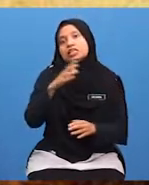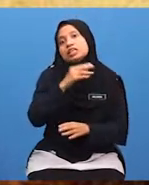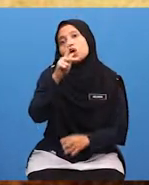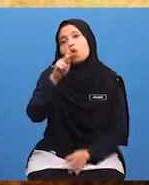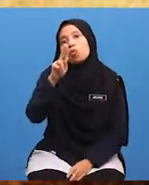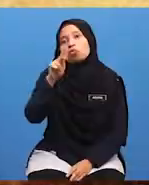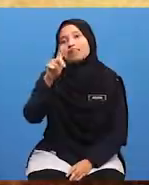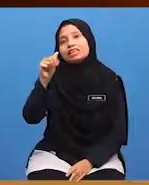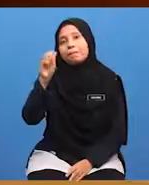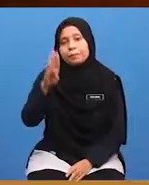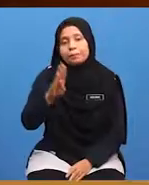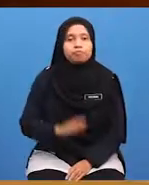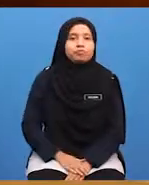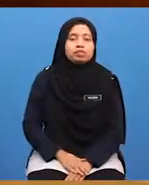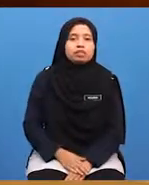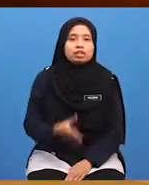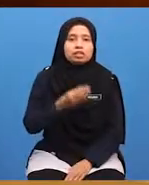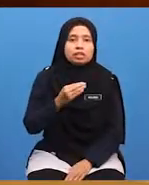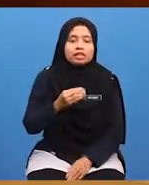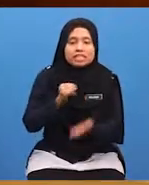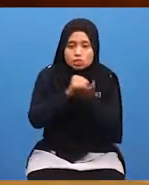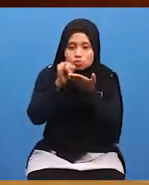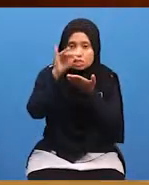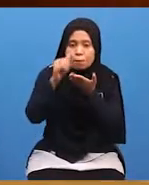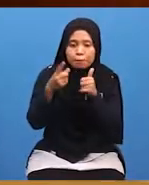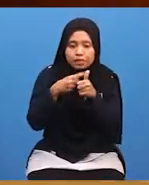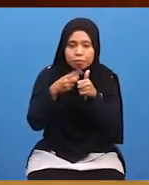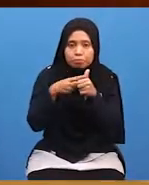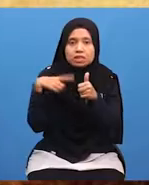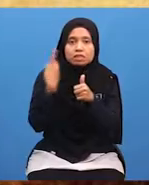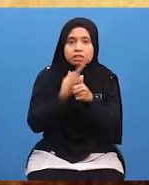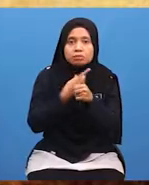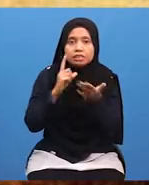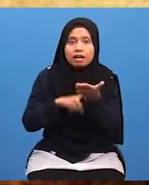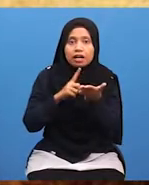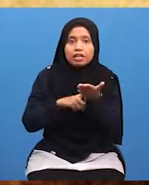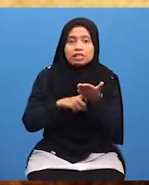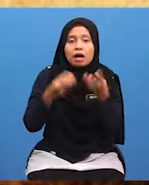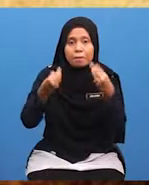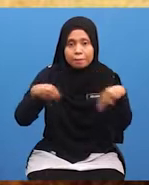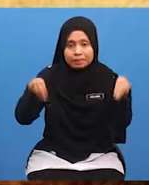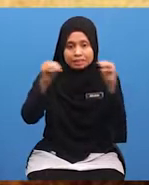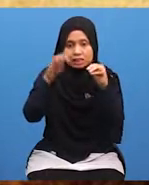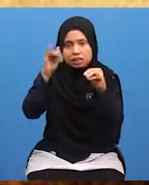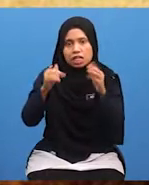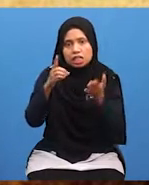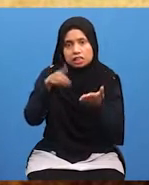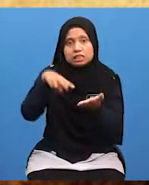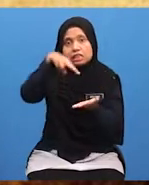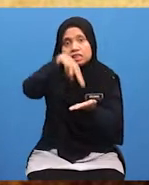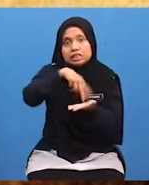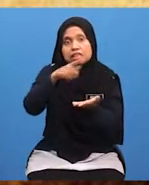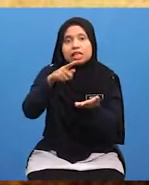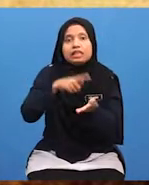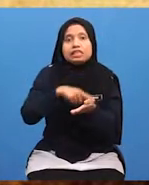Dan institusi pertama yang akan kita bincangkan ialah masjid. masjid-masjid yang didirikan di Basrah dan